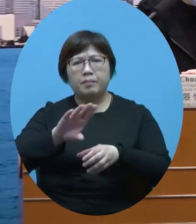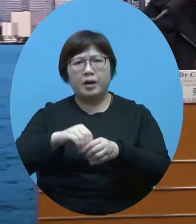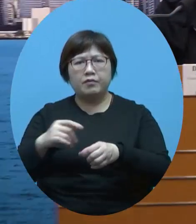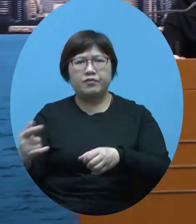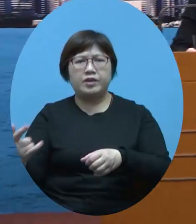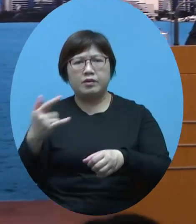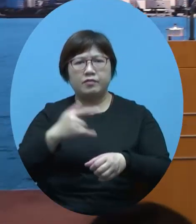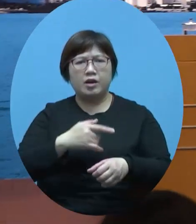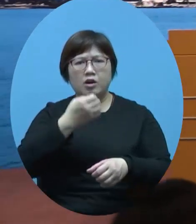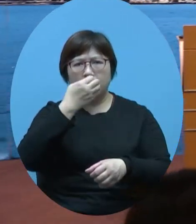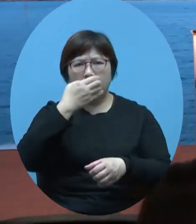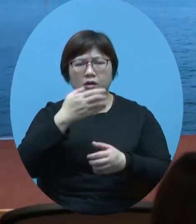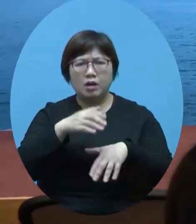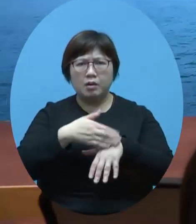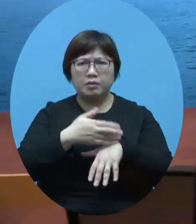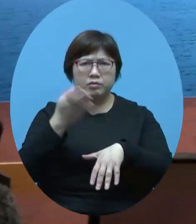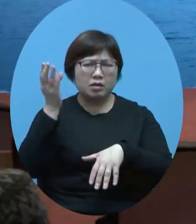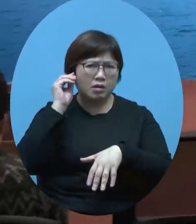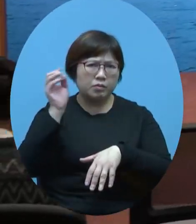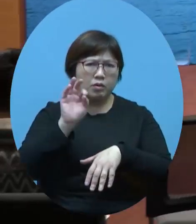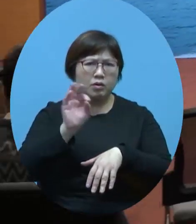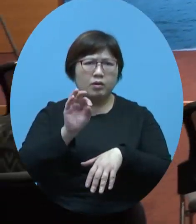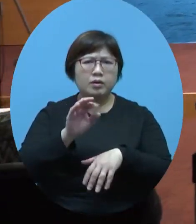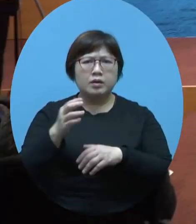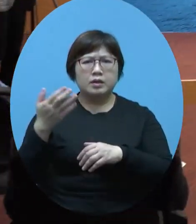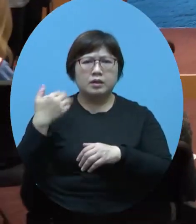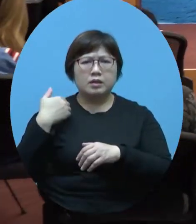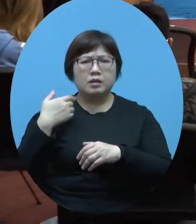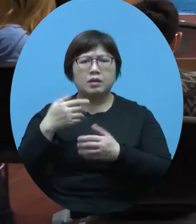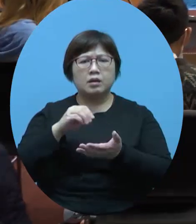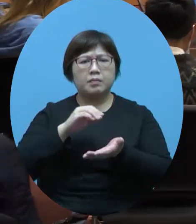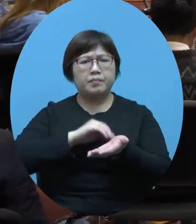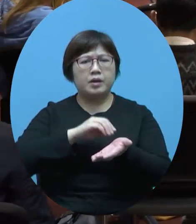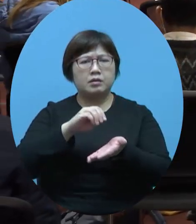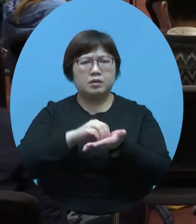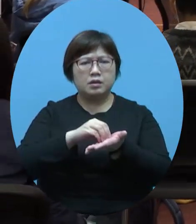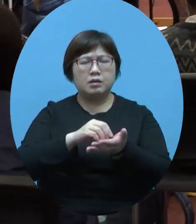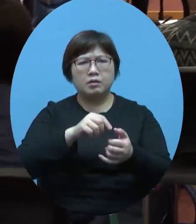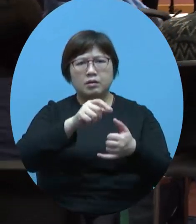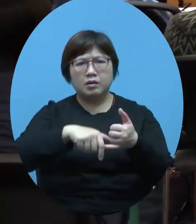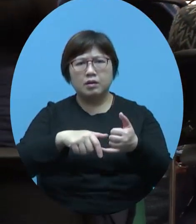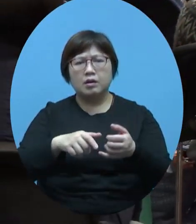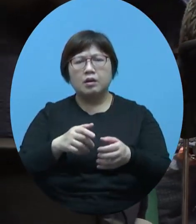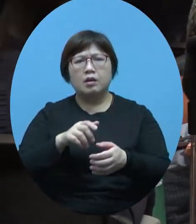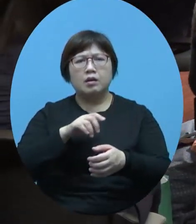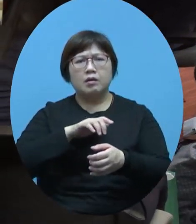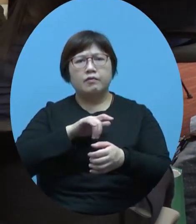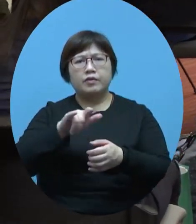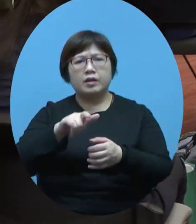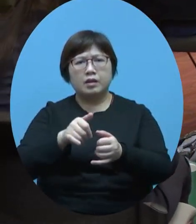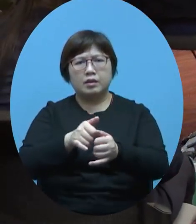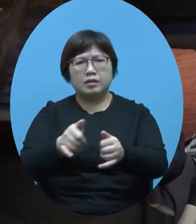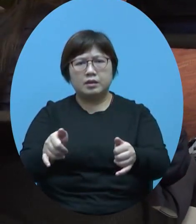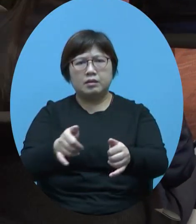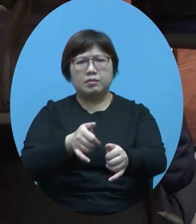咁頭先就好似冇聽到嘅。咁同埋咧，以往嗰個確診者同飛機 前後兩排的人咧都會係叫做密